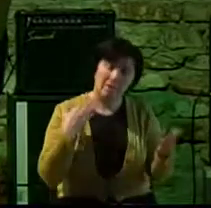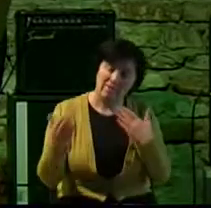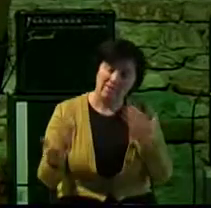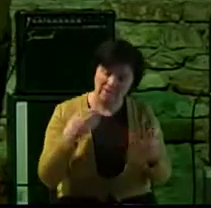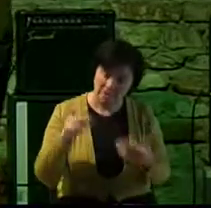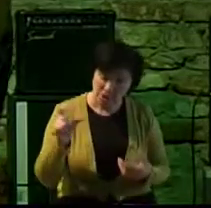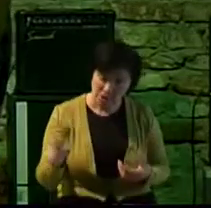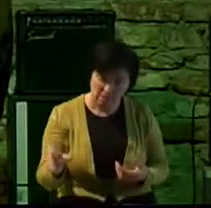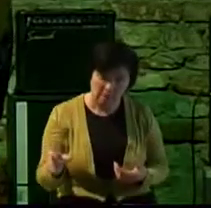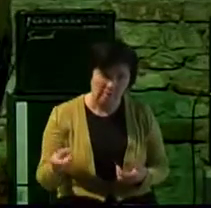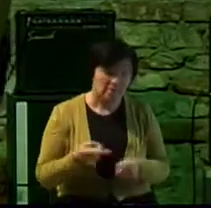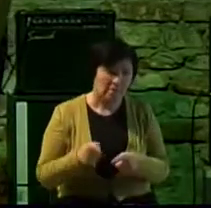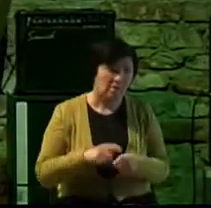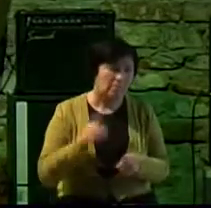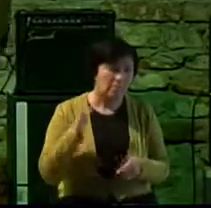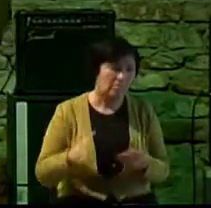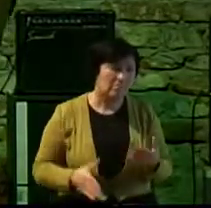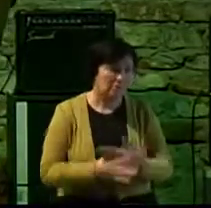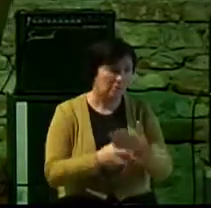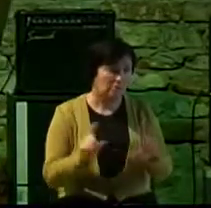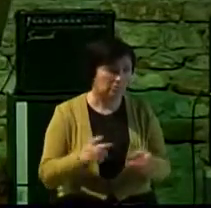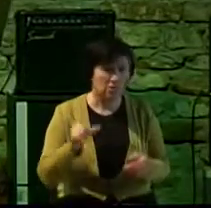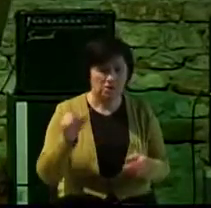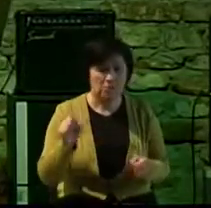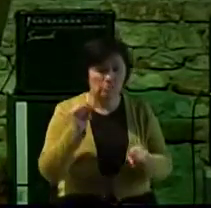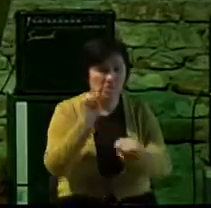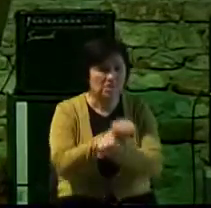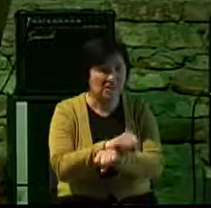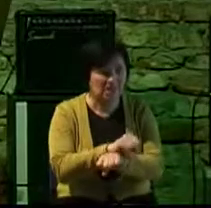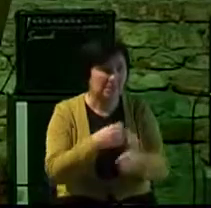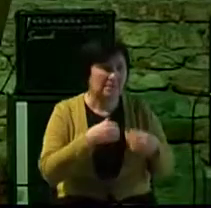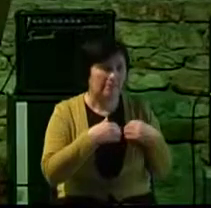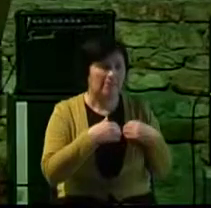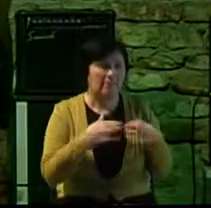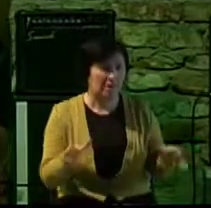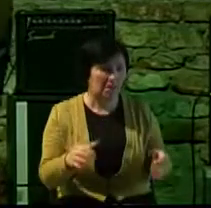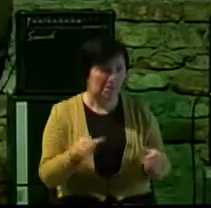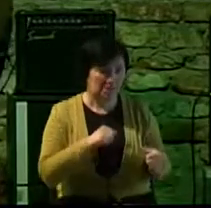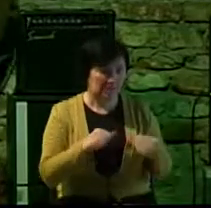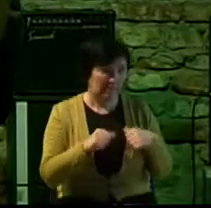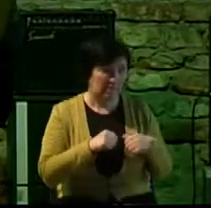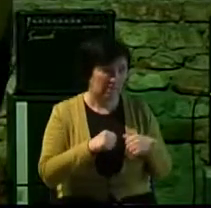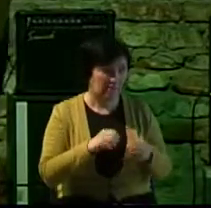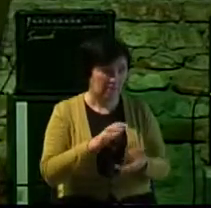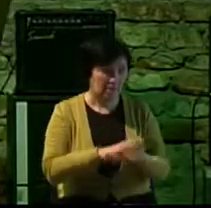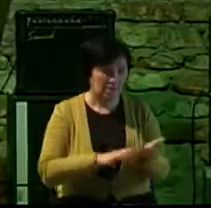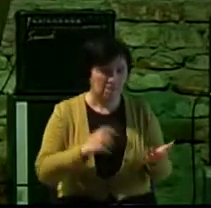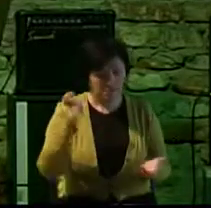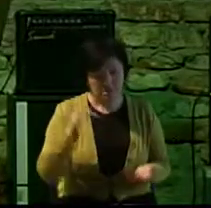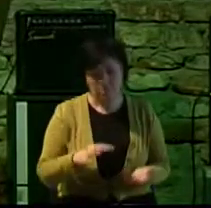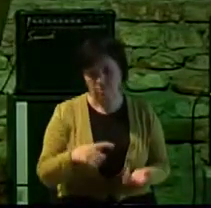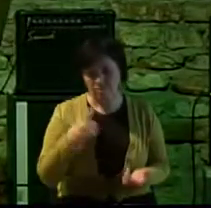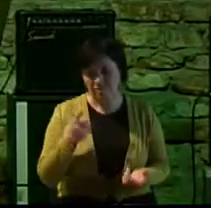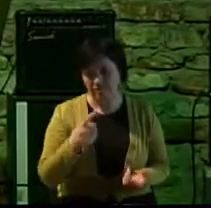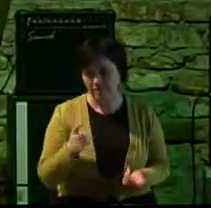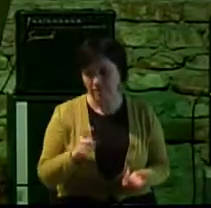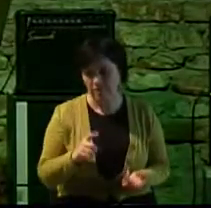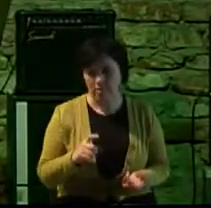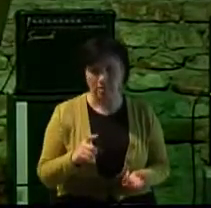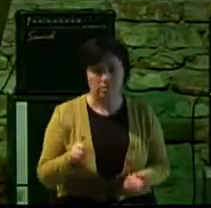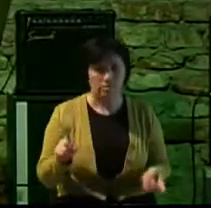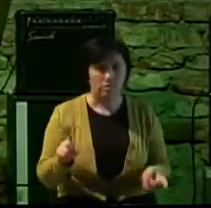что это будет способствовать тому, чтобы он мог остановиться и покаяться в этом грехе. И дальше Господь продолжает.